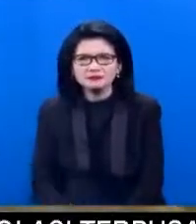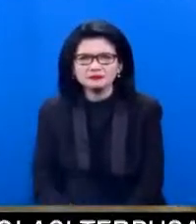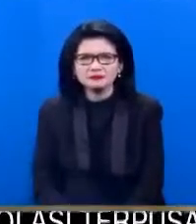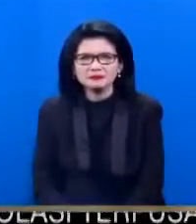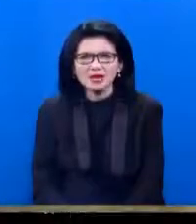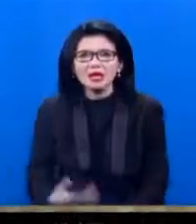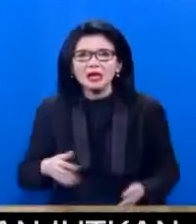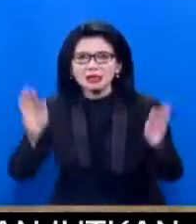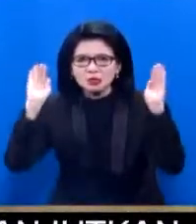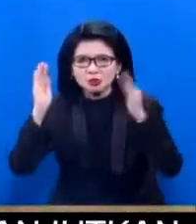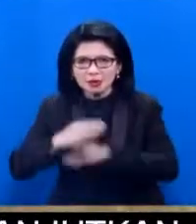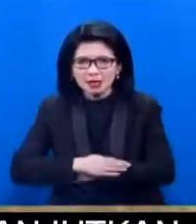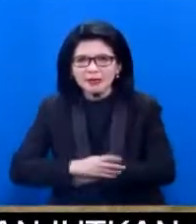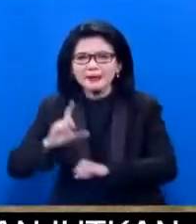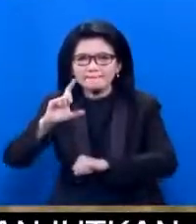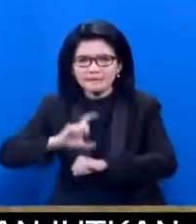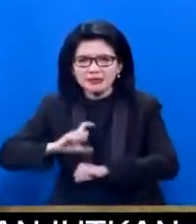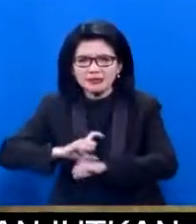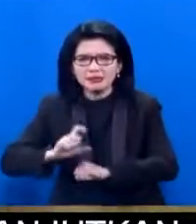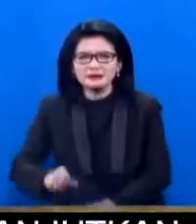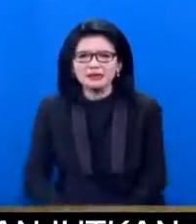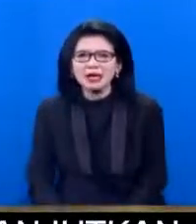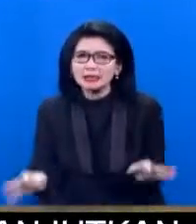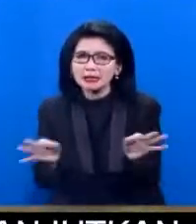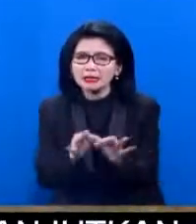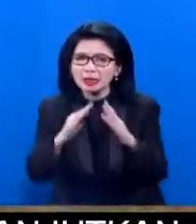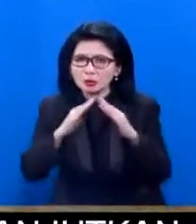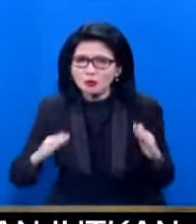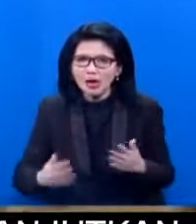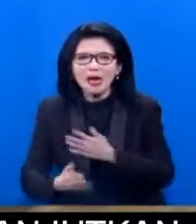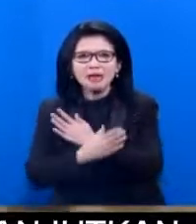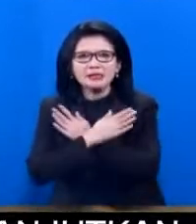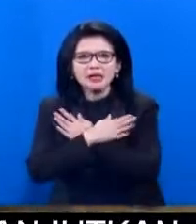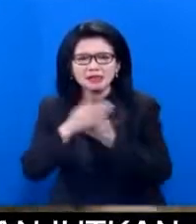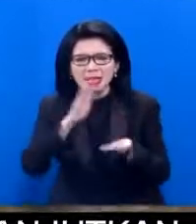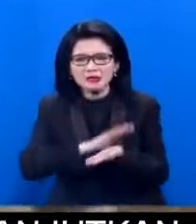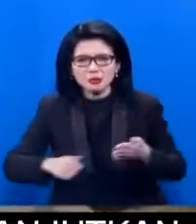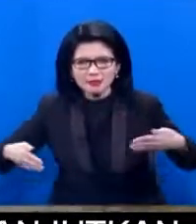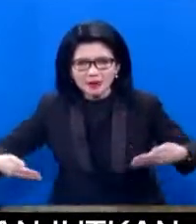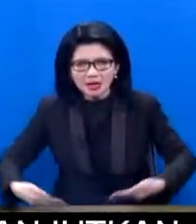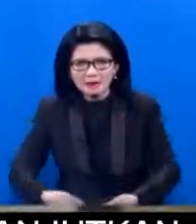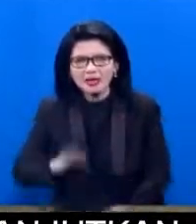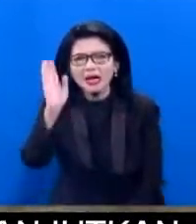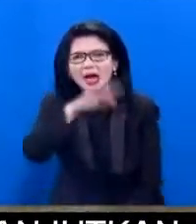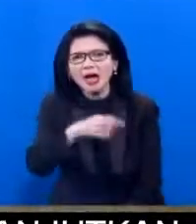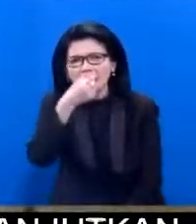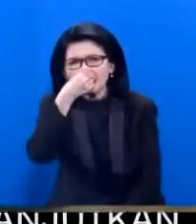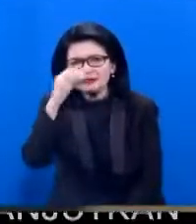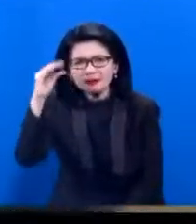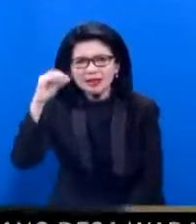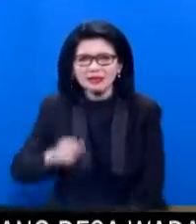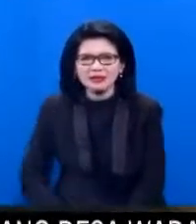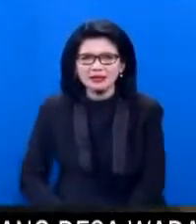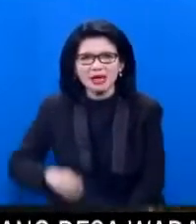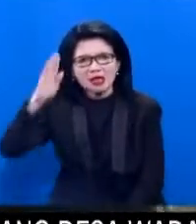disalatkan di masjid al-ikhlas yang tak jauh dari rumah duka jenazah fathimah langsung dimakamkan pada Kamis pagi suami